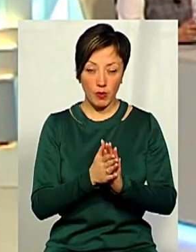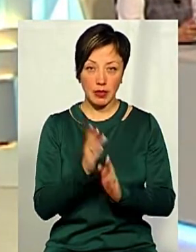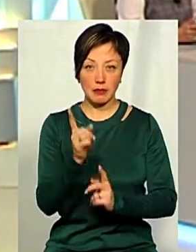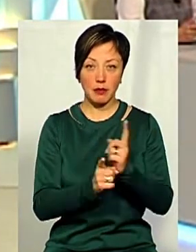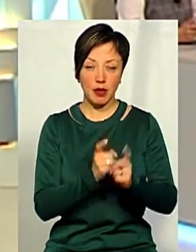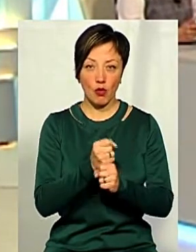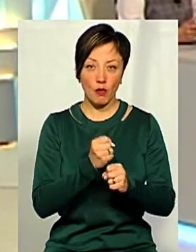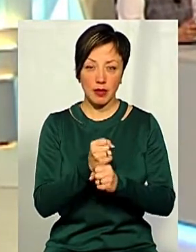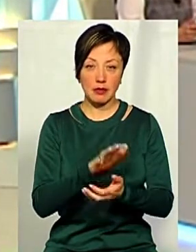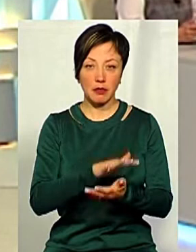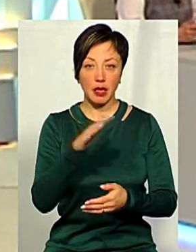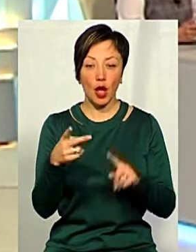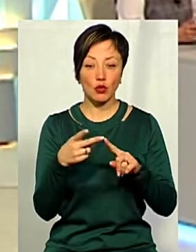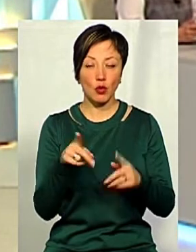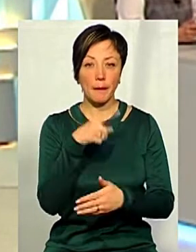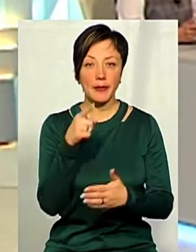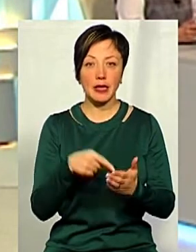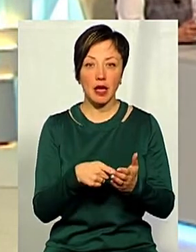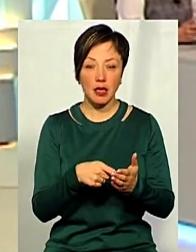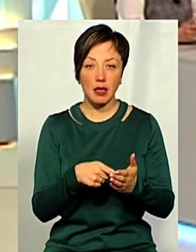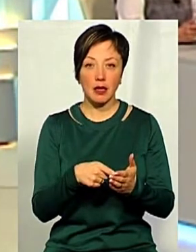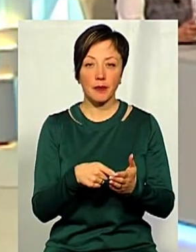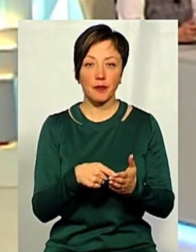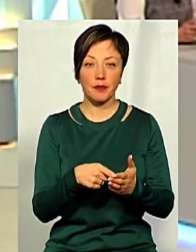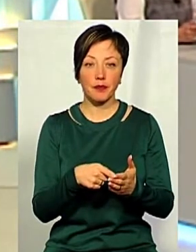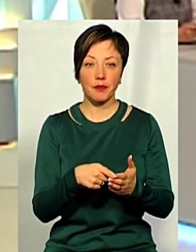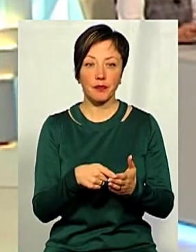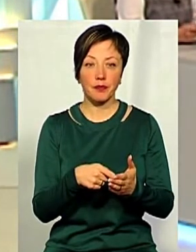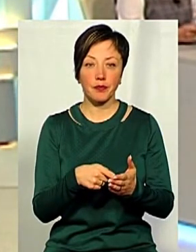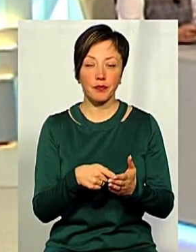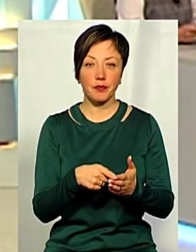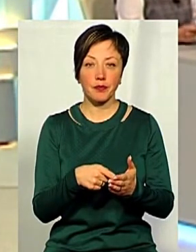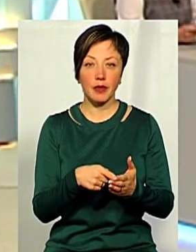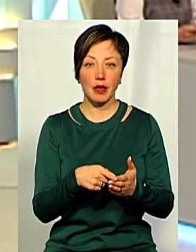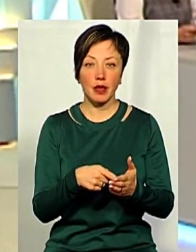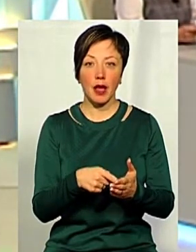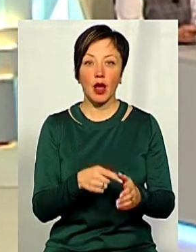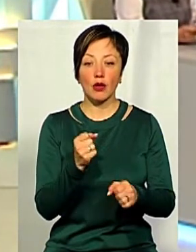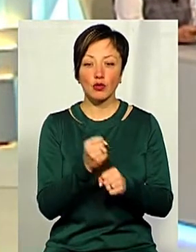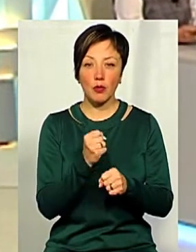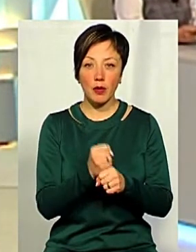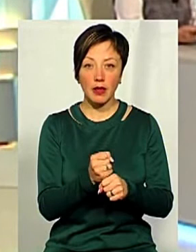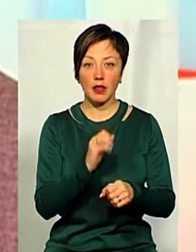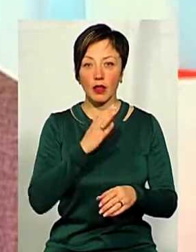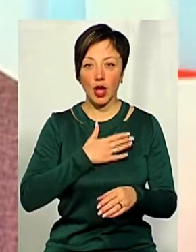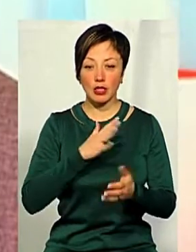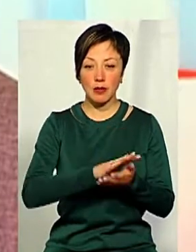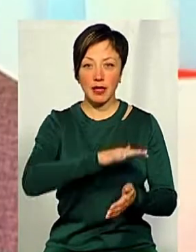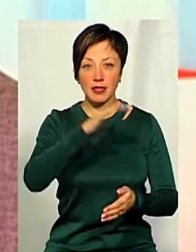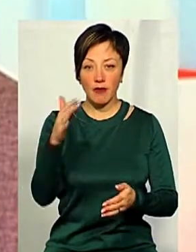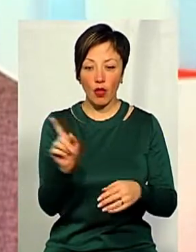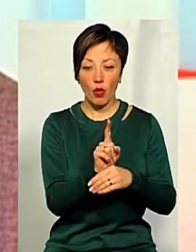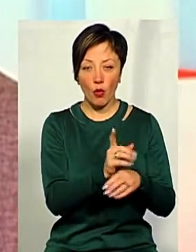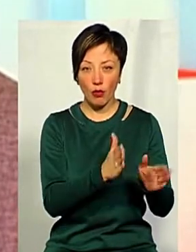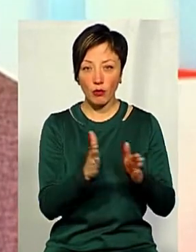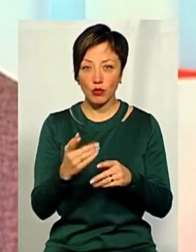друге питання, те, що було в сюжеті вказано, привести наше, на жаль, сьогоднішнє сміттєзвалище до усіх норм, щоб це сміттєзвалище